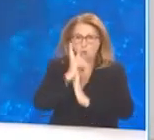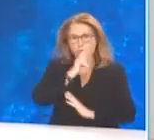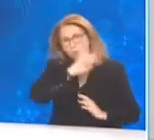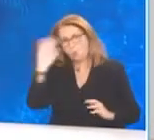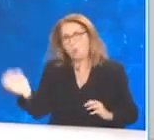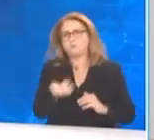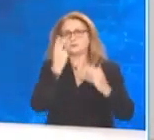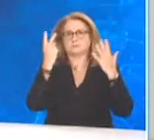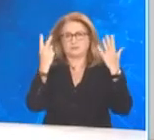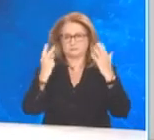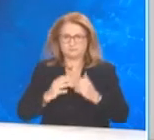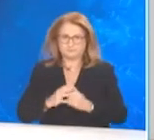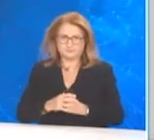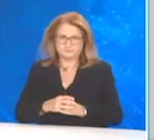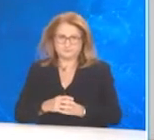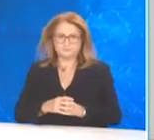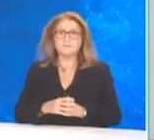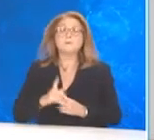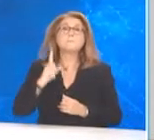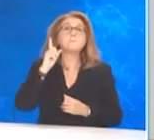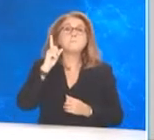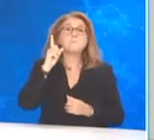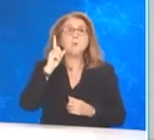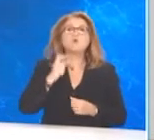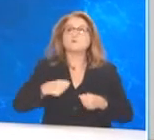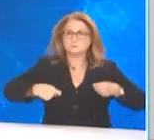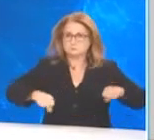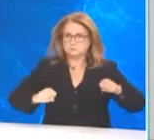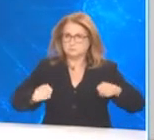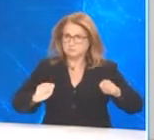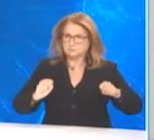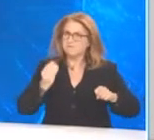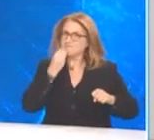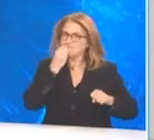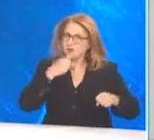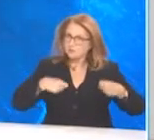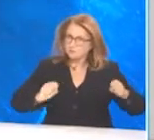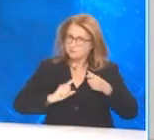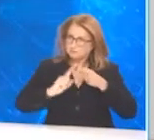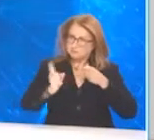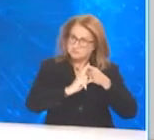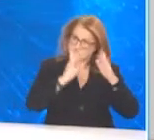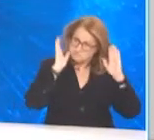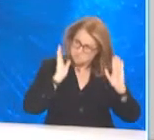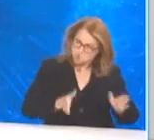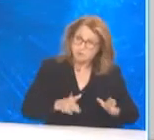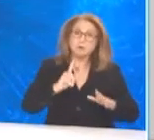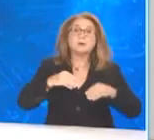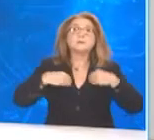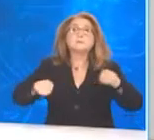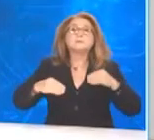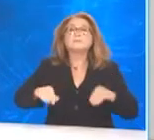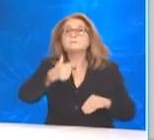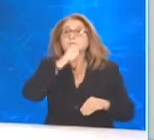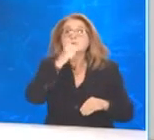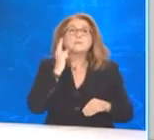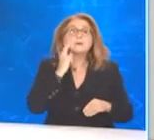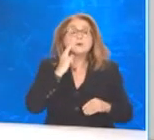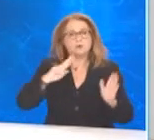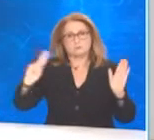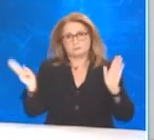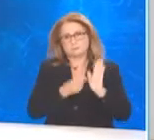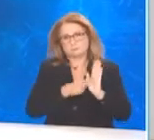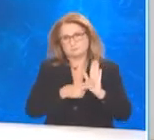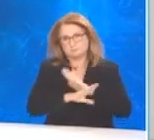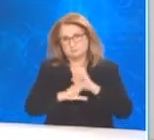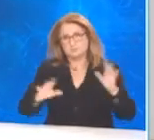93-29-19-01. Του περιορισμού εξαιρούνται οι υπηρεσίες delivery και take away χωρίς πώληση αλκοόλ. Σε περίπτωση παράβασης